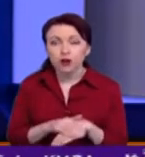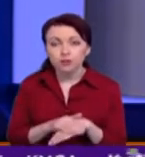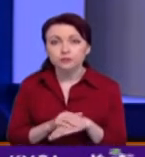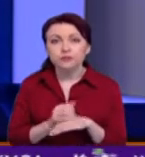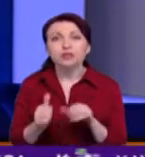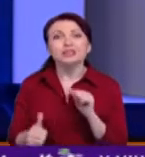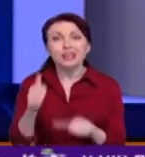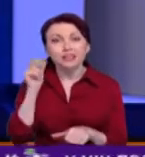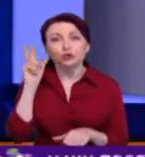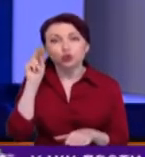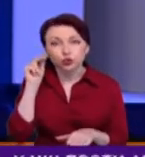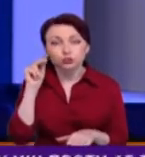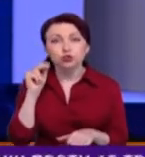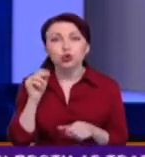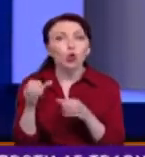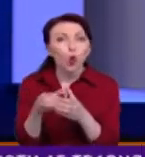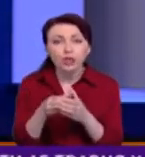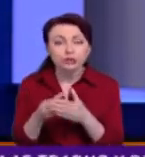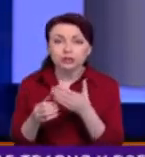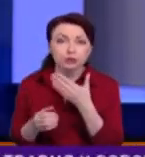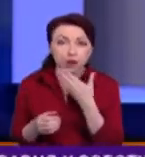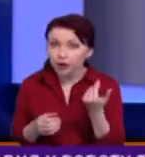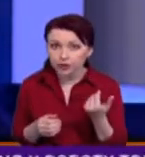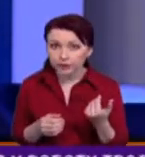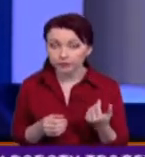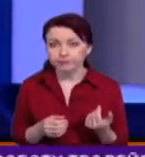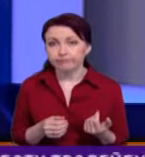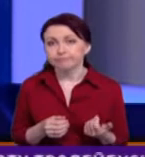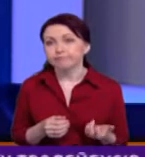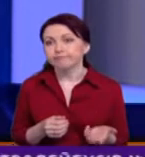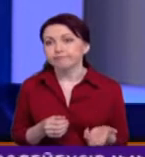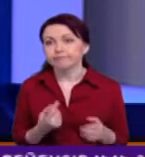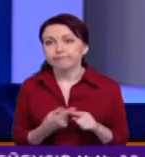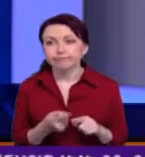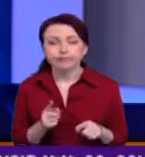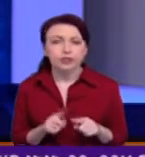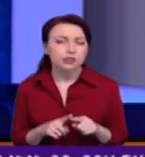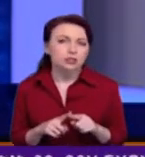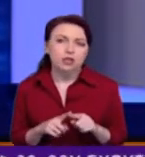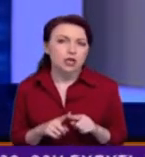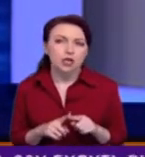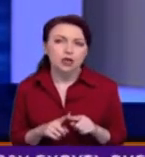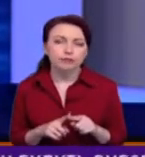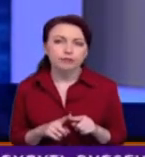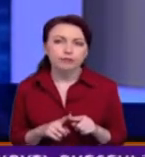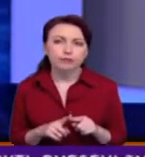заднім числом, що нібито коаліції немає, є, ну, скажімо так, м'яко кажучи,